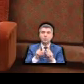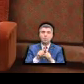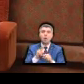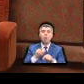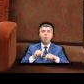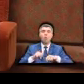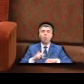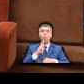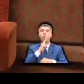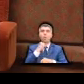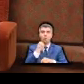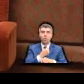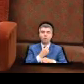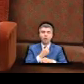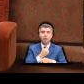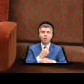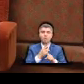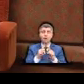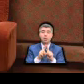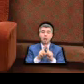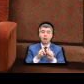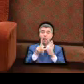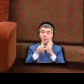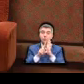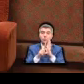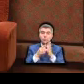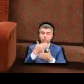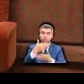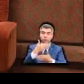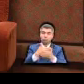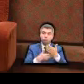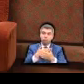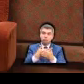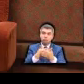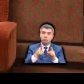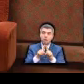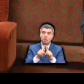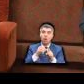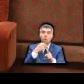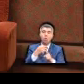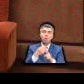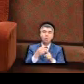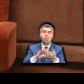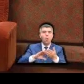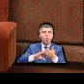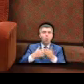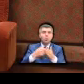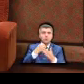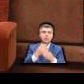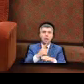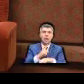الوقت، لأن الميثاق ميثاق ماشي مرسوم. الميثاق والمواثيق في سلم النصوص